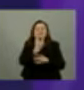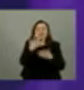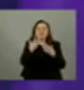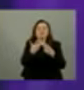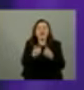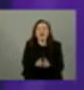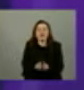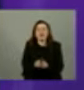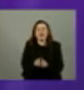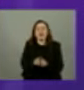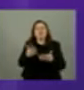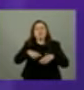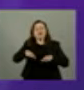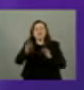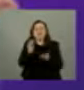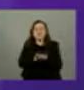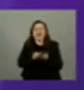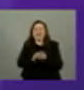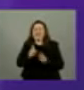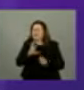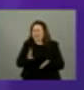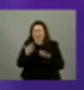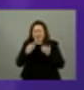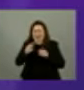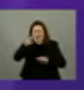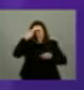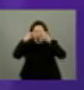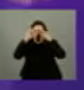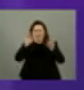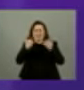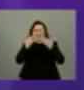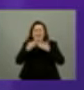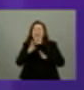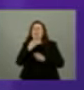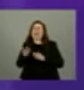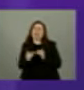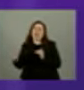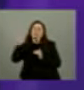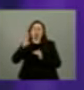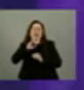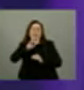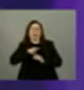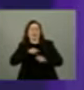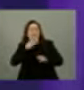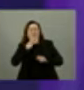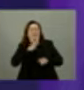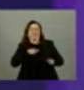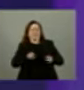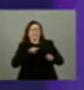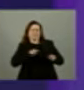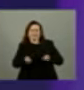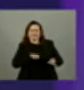Κοιτάξτε, υπάρχουν ήδη στελέχη του ΣΥΡΙΖΑ που ήταν αποφασισμένα πριν την παρέμβαση Τσίπρα να βγουν και να